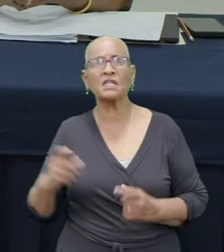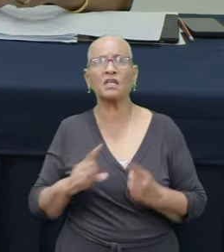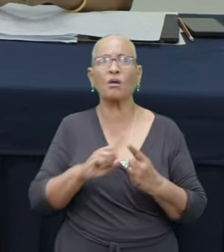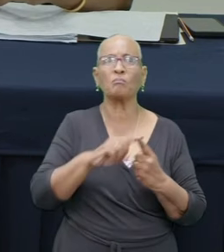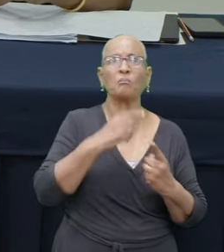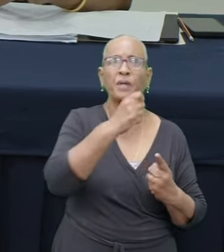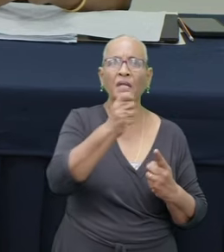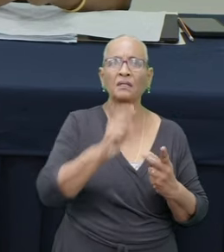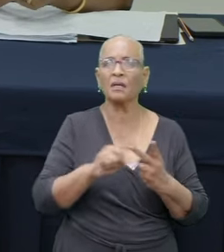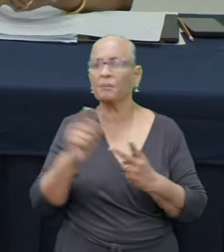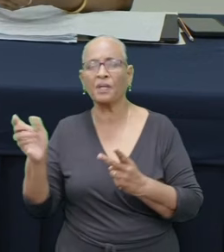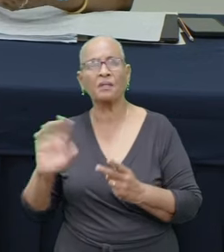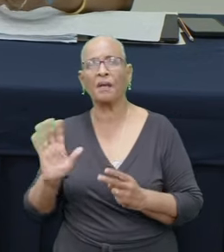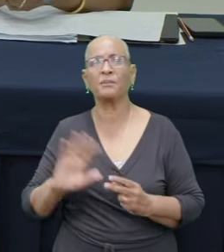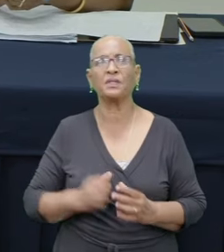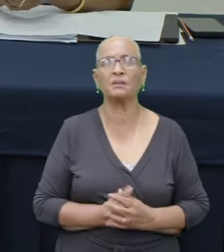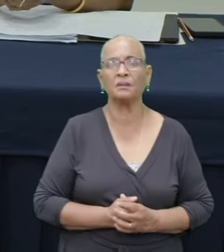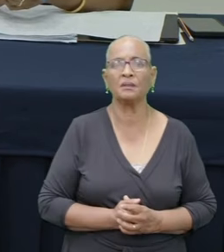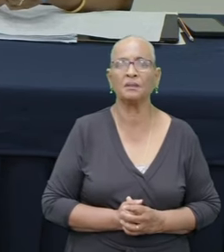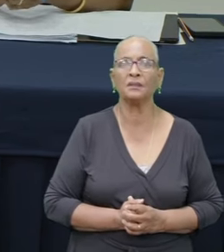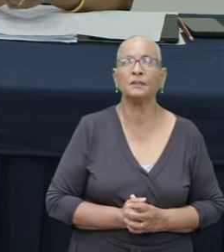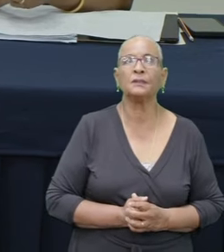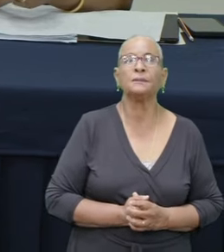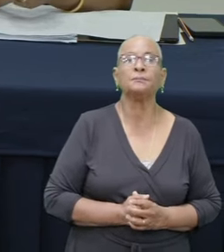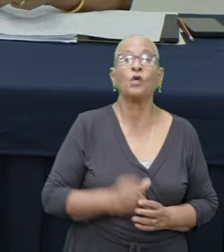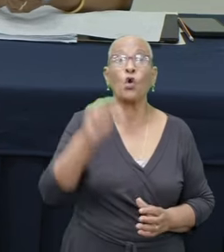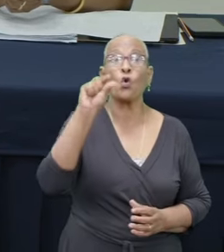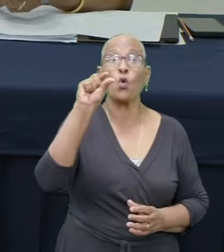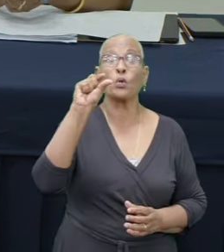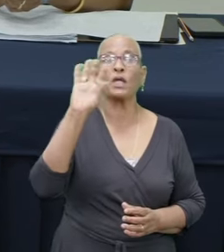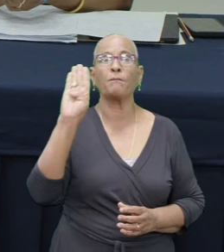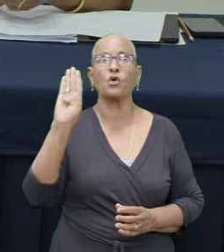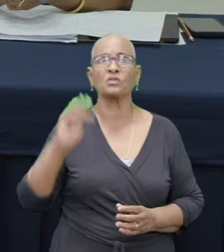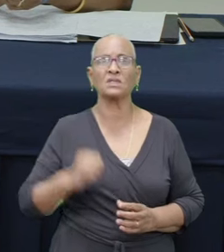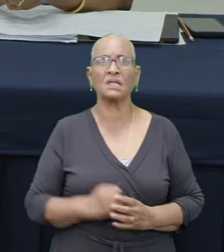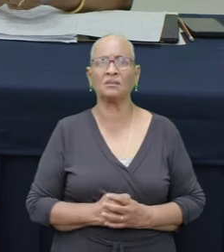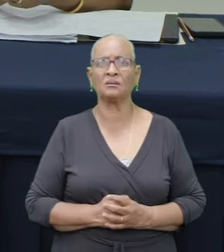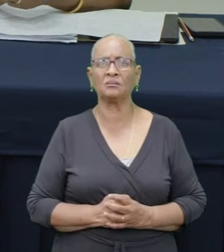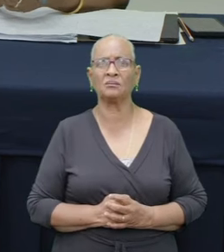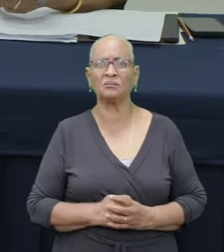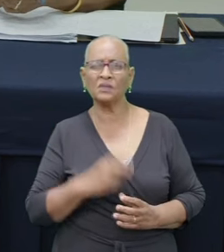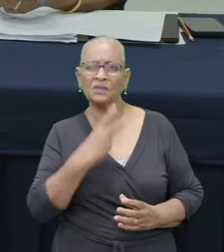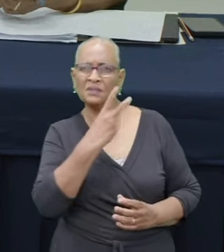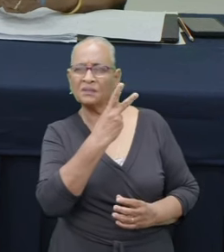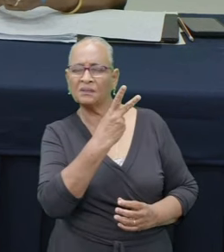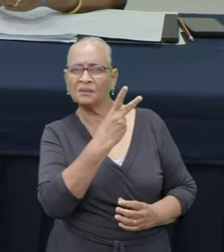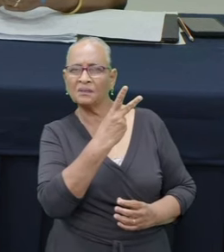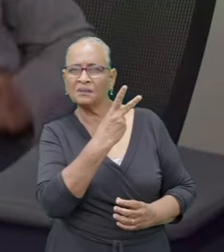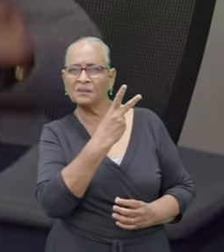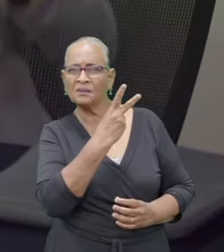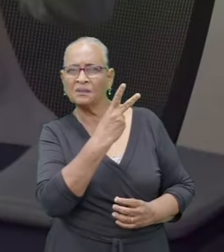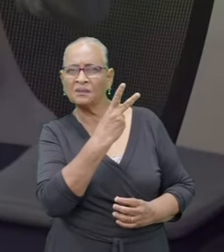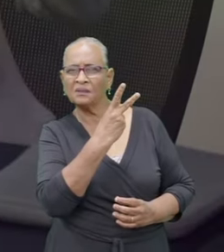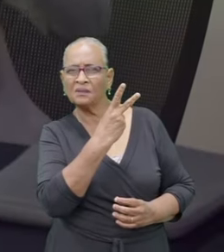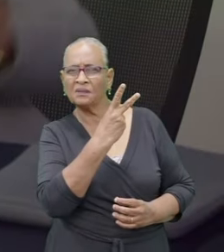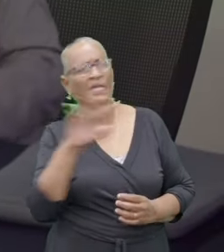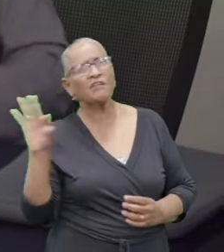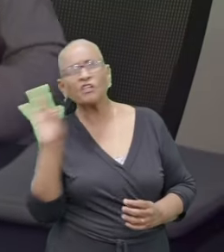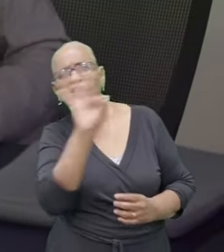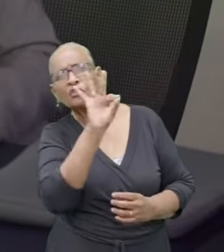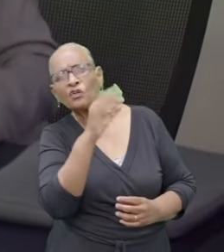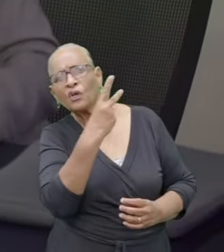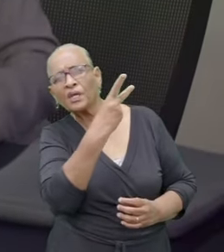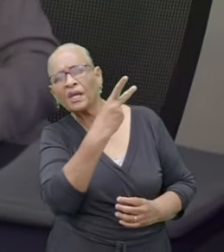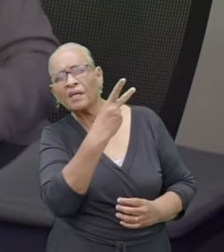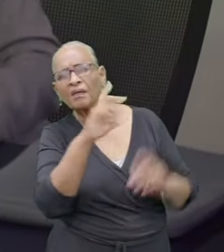goedenavond. Gloria Botsen. Een vraagje. U heeft net een grafiek laten zien. Kan ik daar even naar terug gaan kijken? Want ik